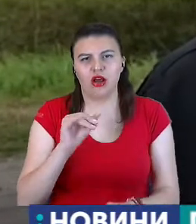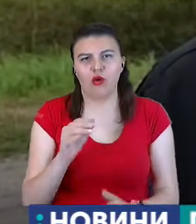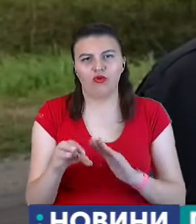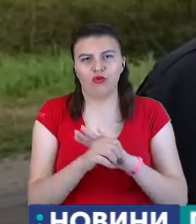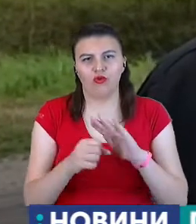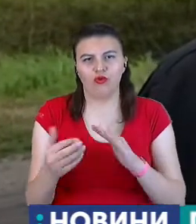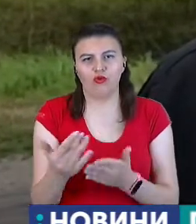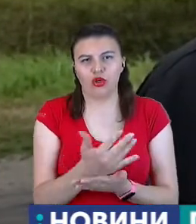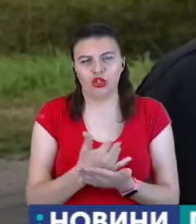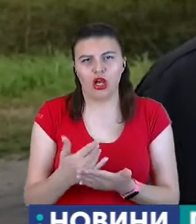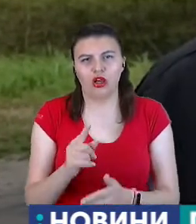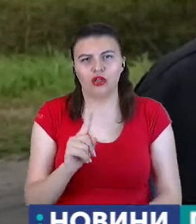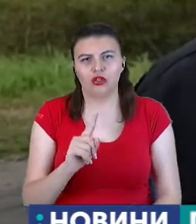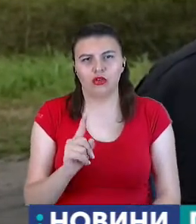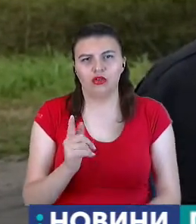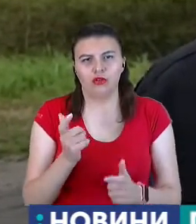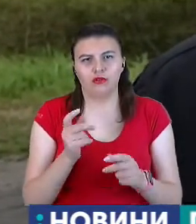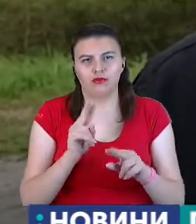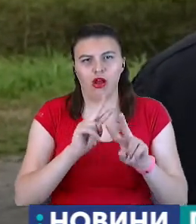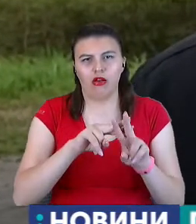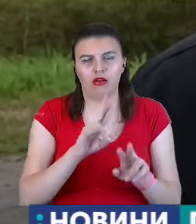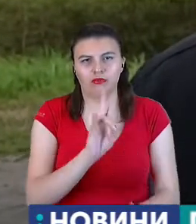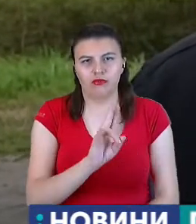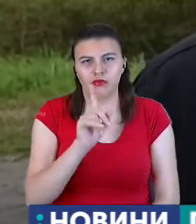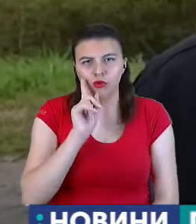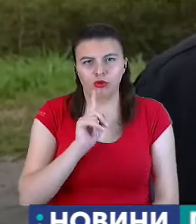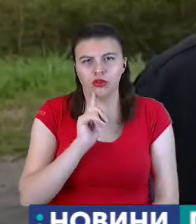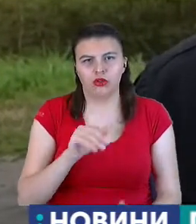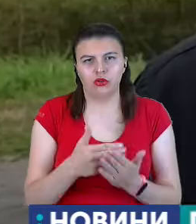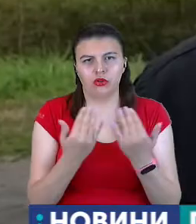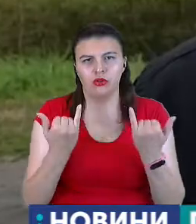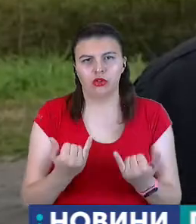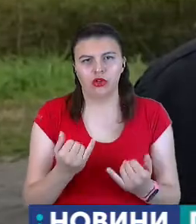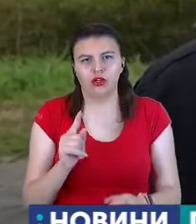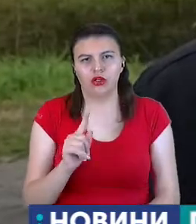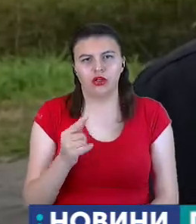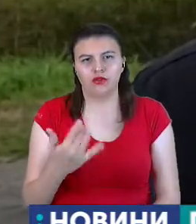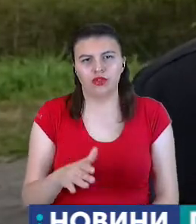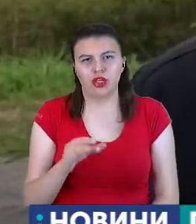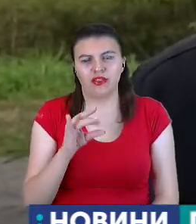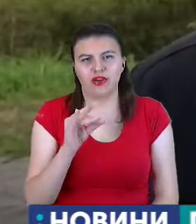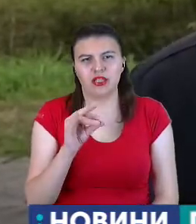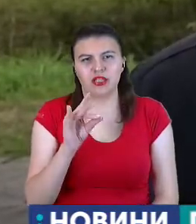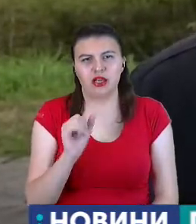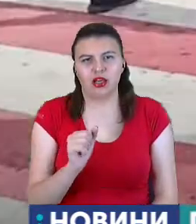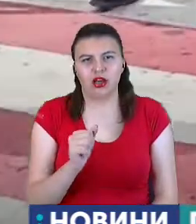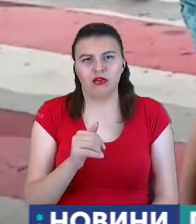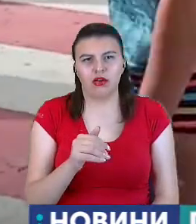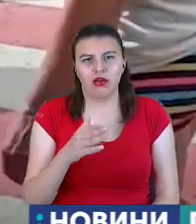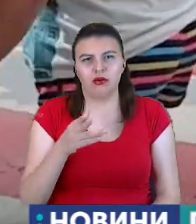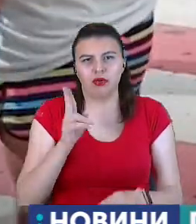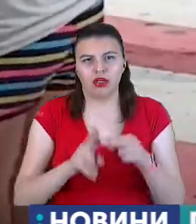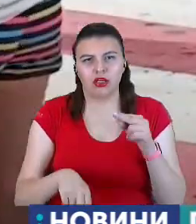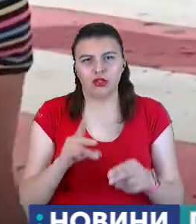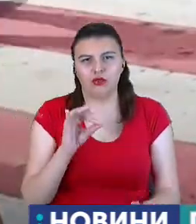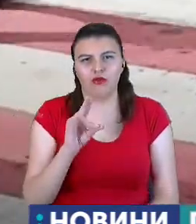і вже якимось чином прекратіть цькувати того інвестора, який нарешті показав, що